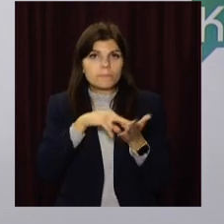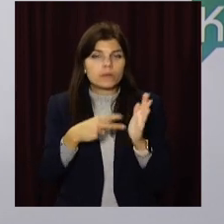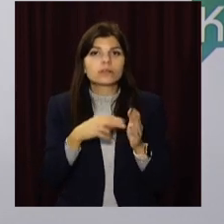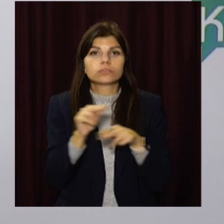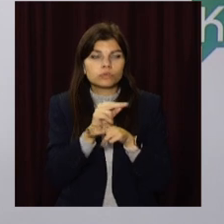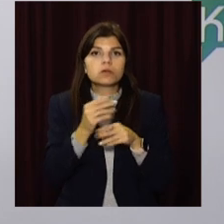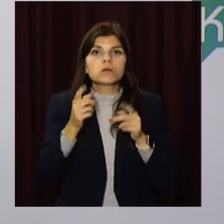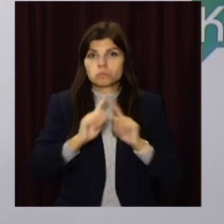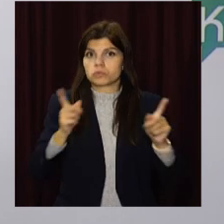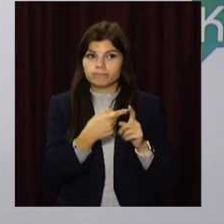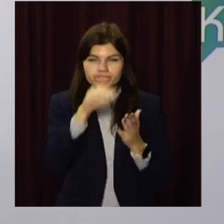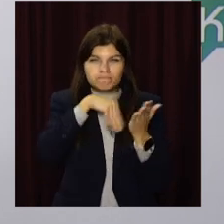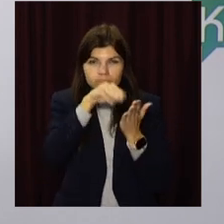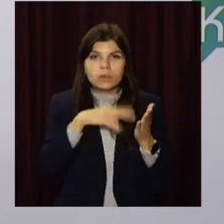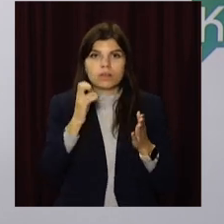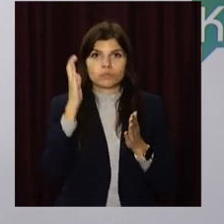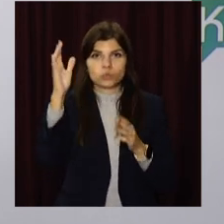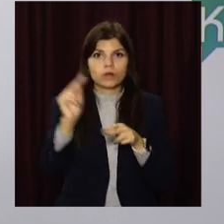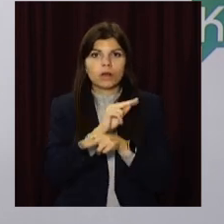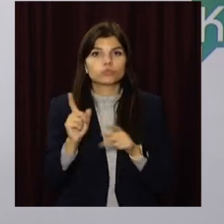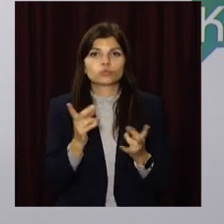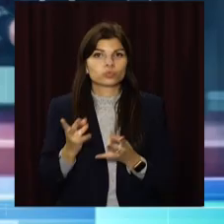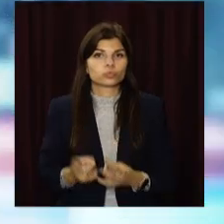складають плани лікування для своїх пацієнтів.